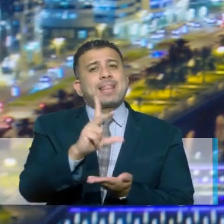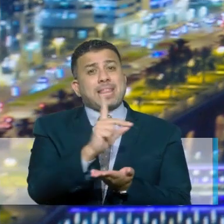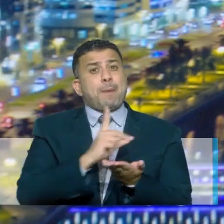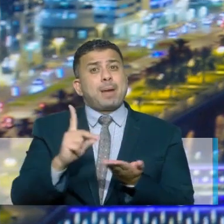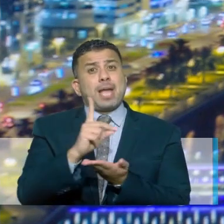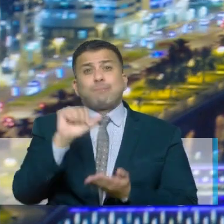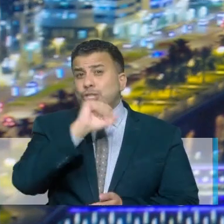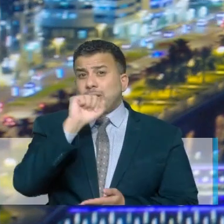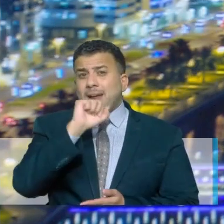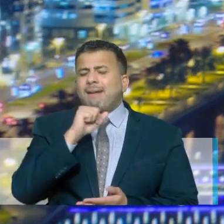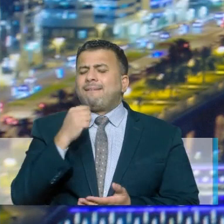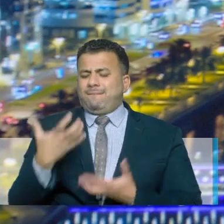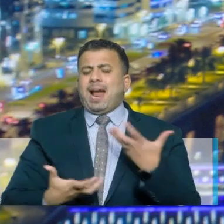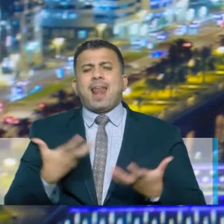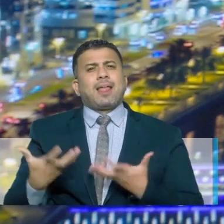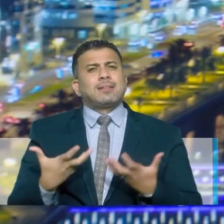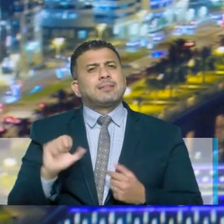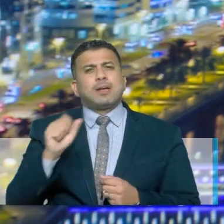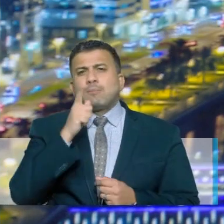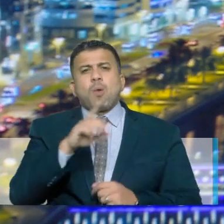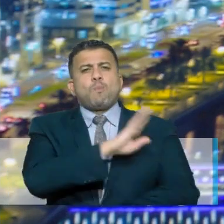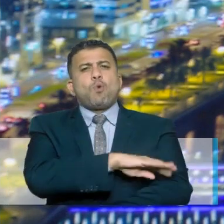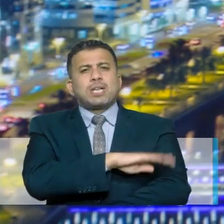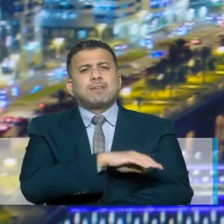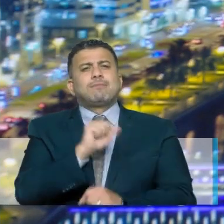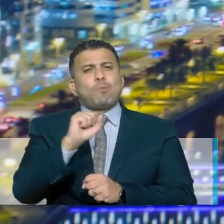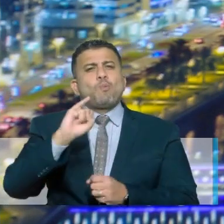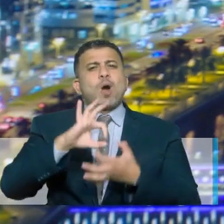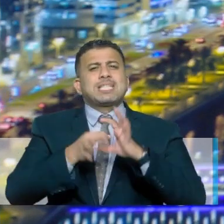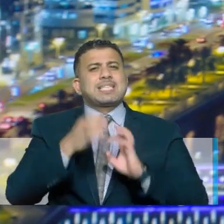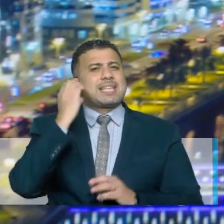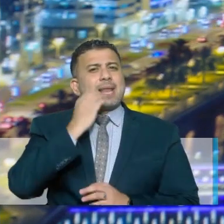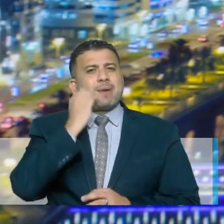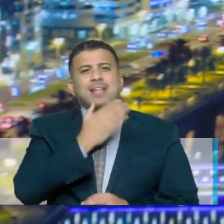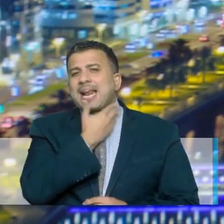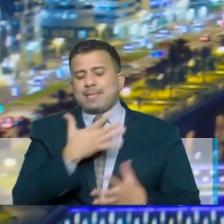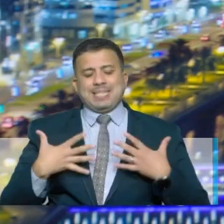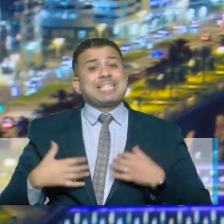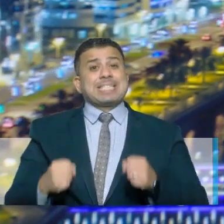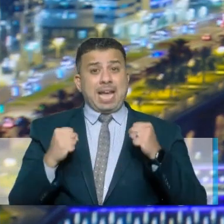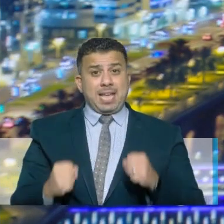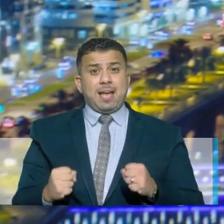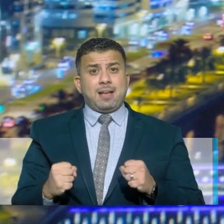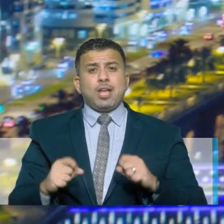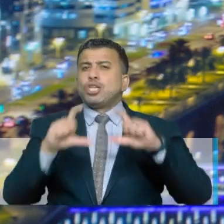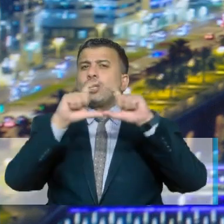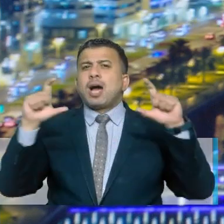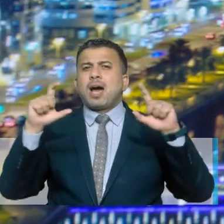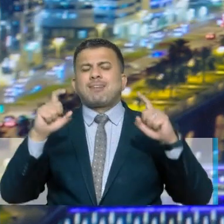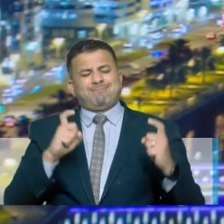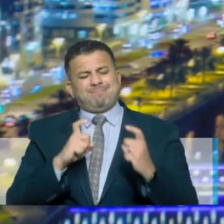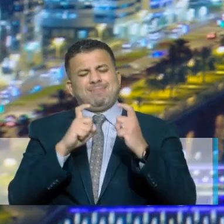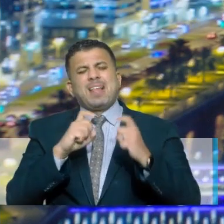بالشارقه عده فعاليات استهدفت موظفيها وموظفين مؤسسه الامارات للخدمات الصحيه تحت شعار